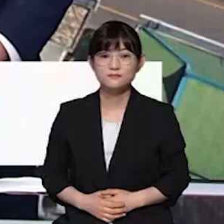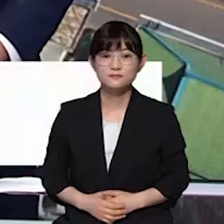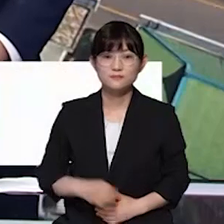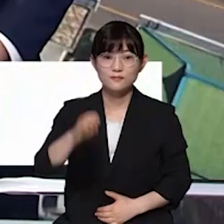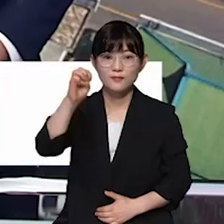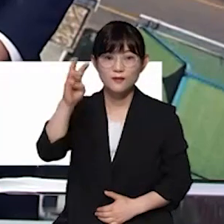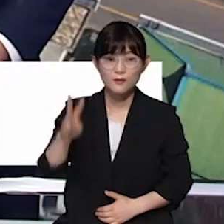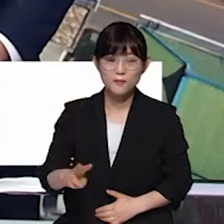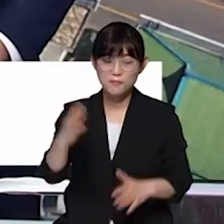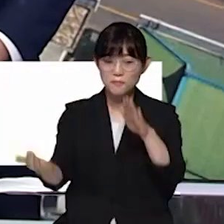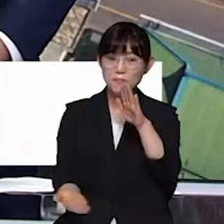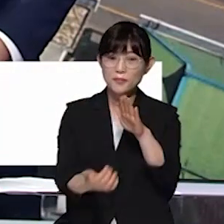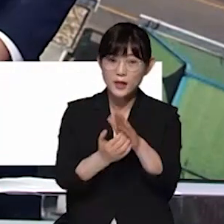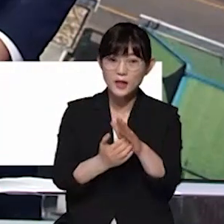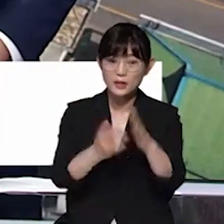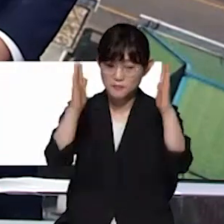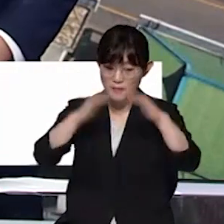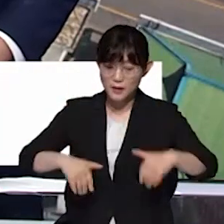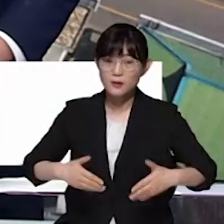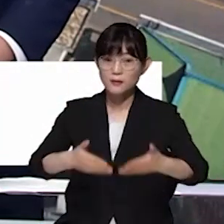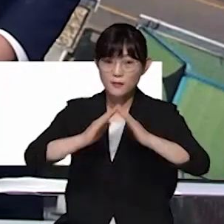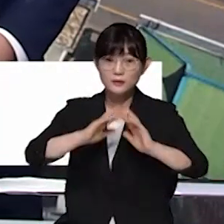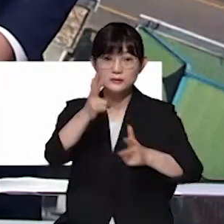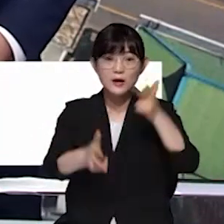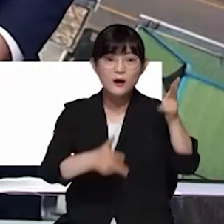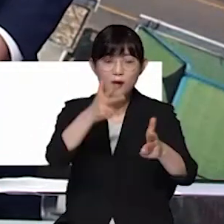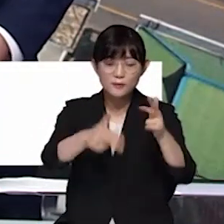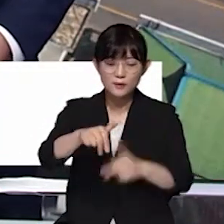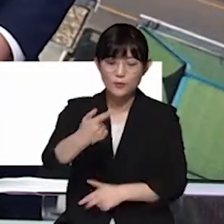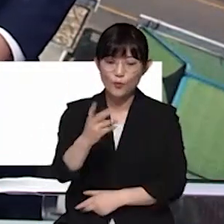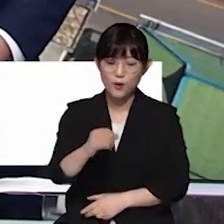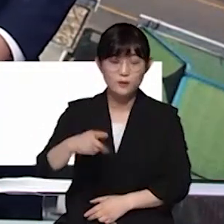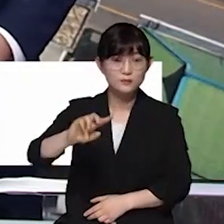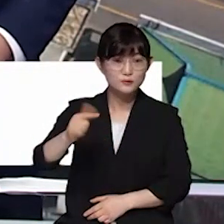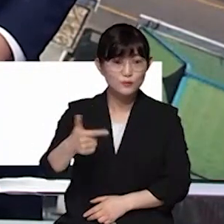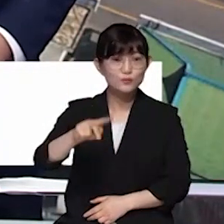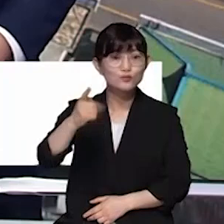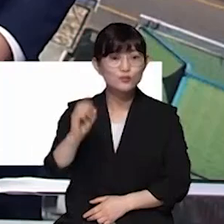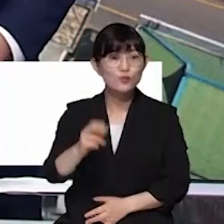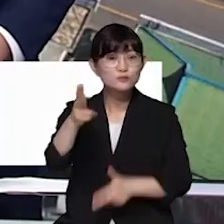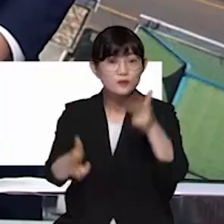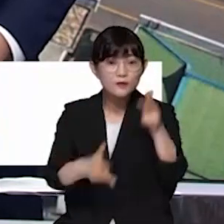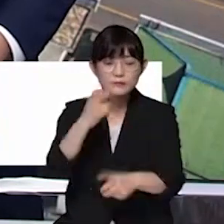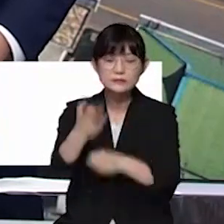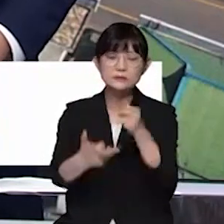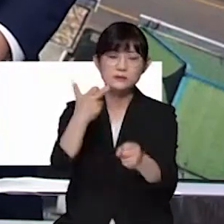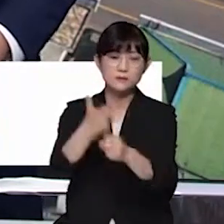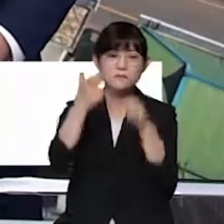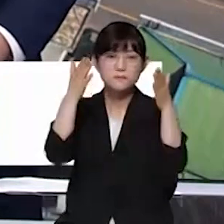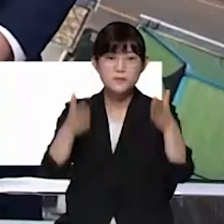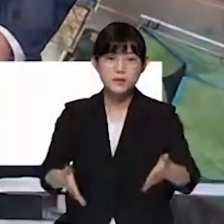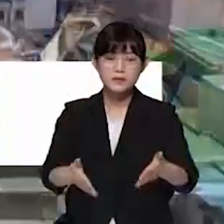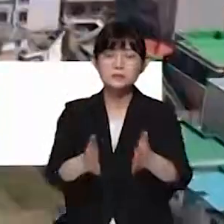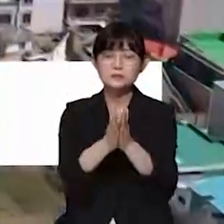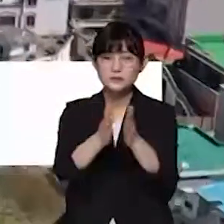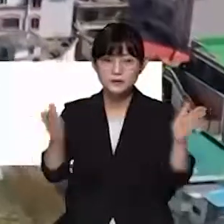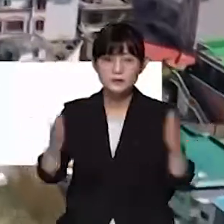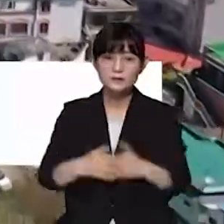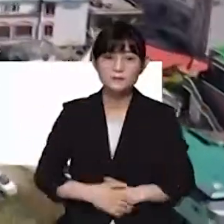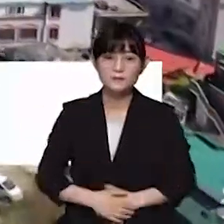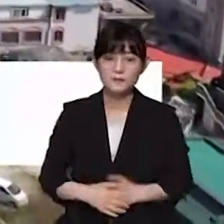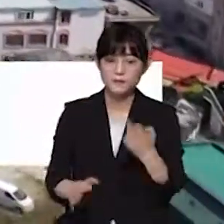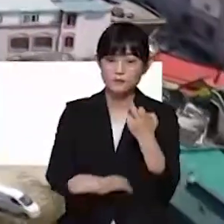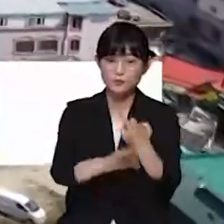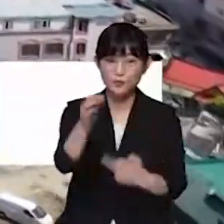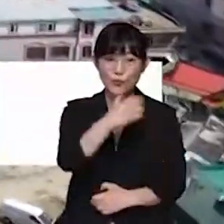광주 최대 규모의 재개발 사업인 광천동 재개발 사업이 추진 17년 만에 본궤도에 올랐습니다. 광주광역시 서구청이